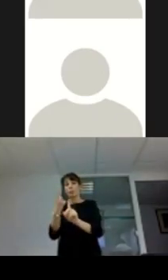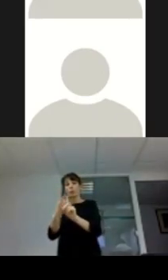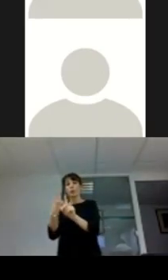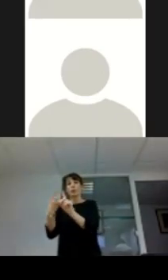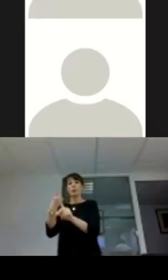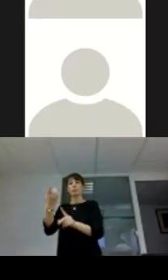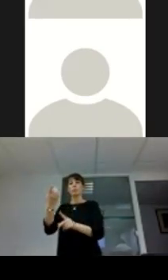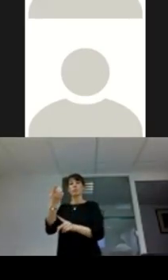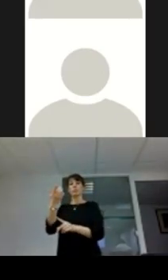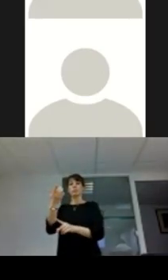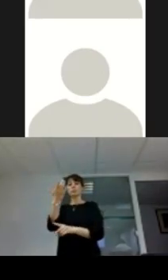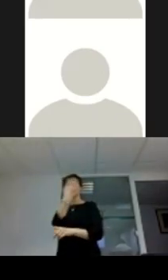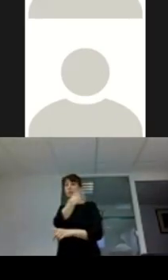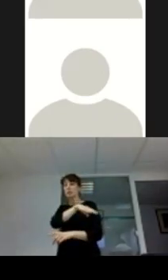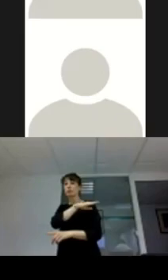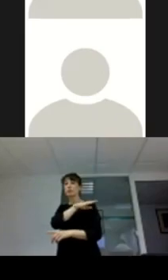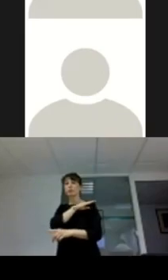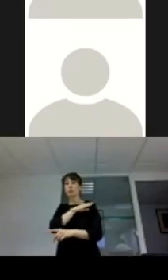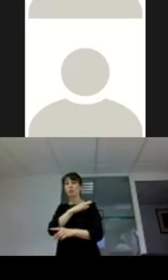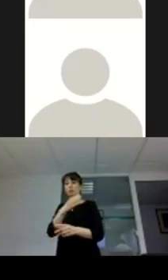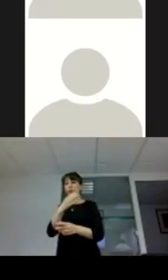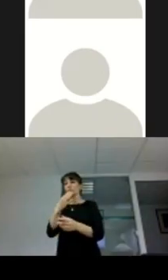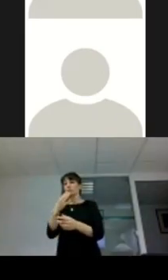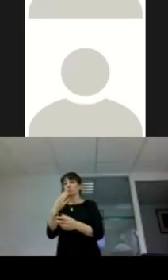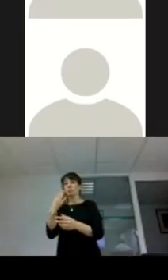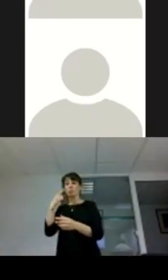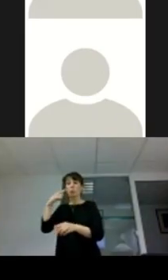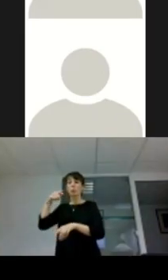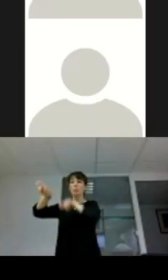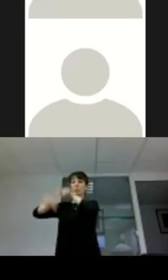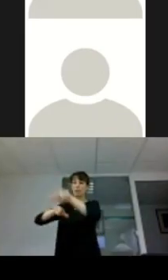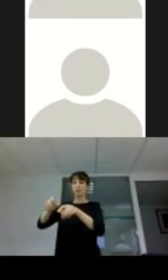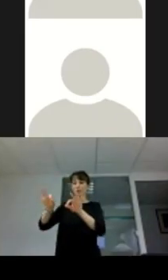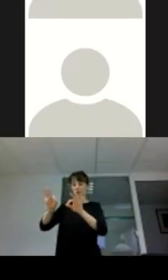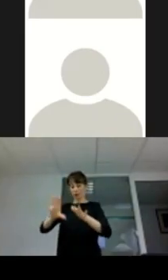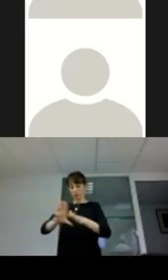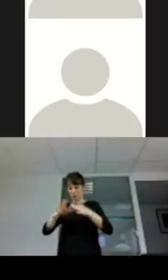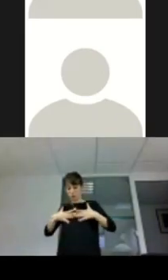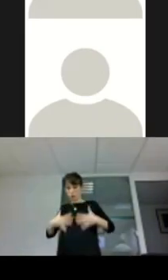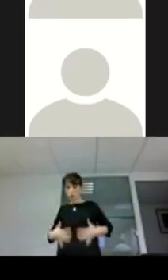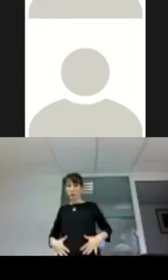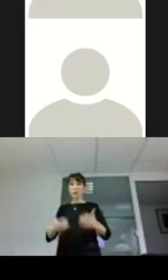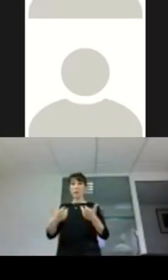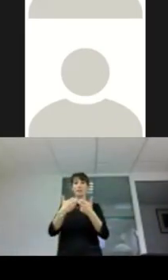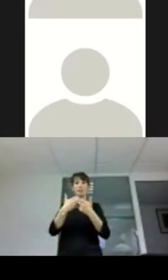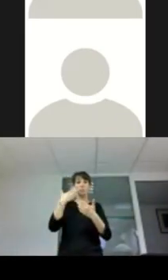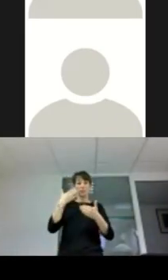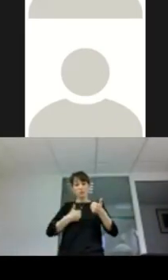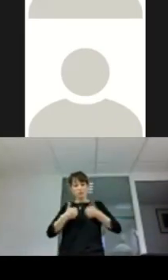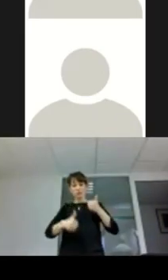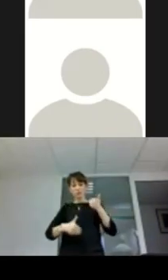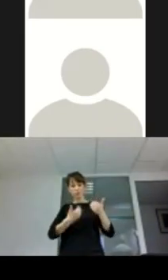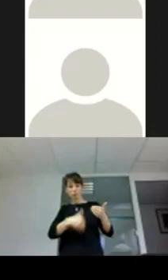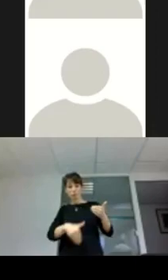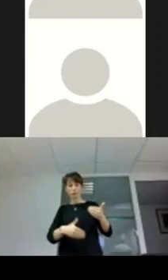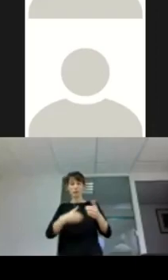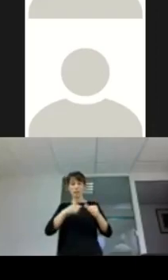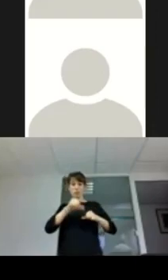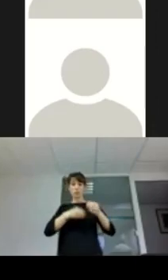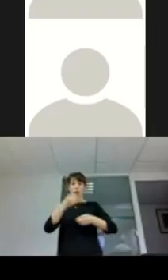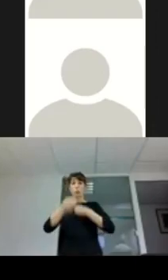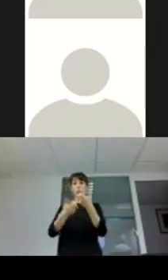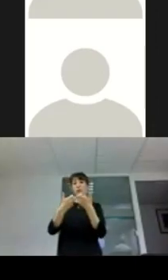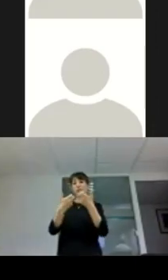particulière sur la fertilité et également une prise en compte de l'image corporelle des patients, notamment